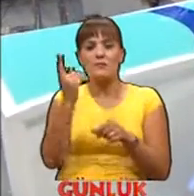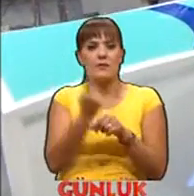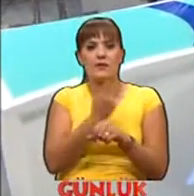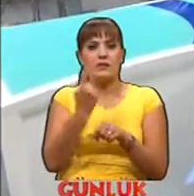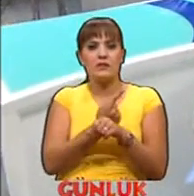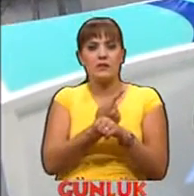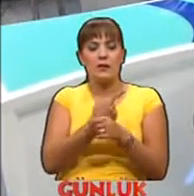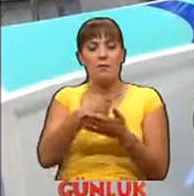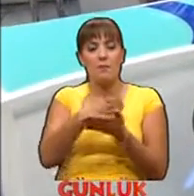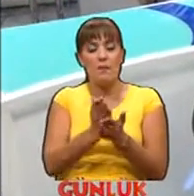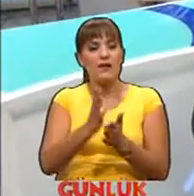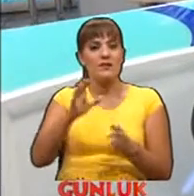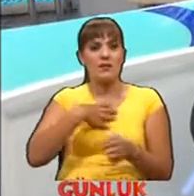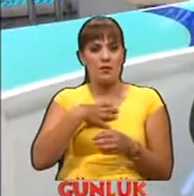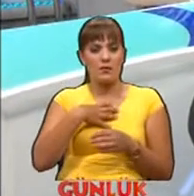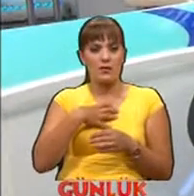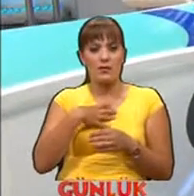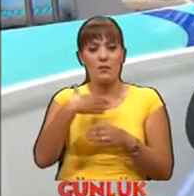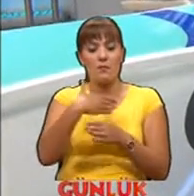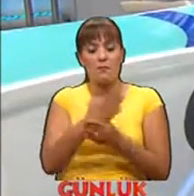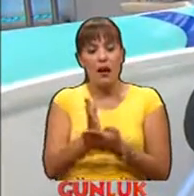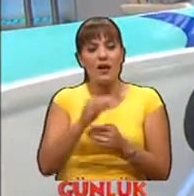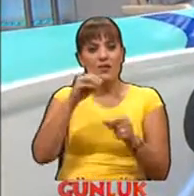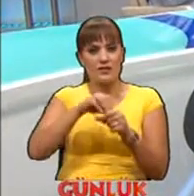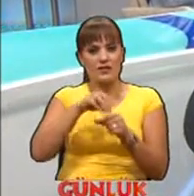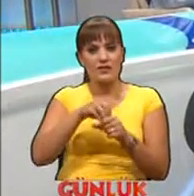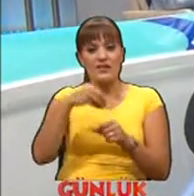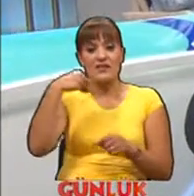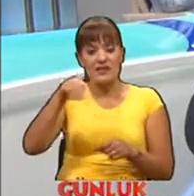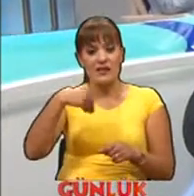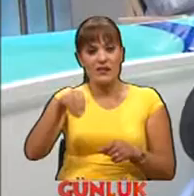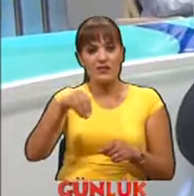hiçbir pay sahibi payı üzerinde